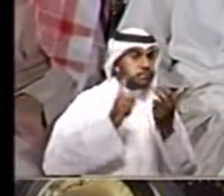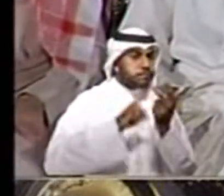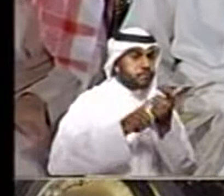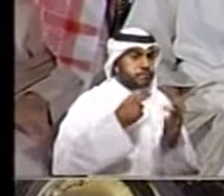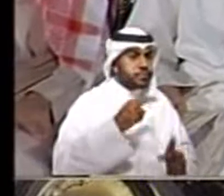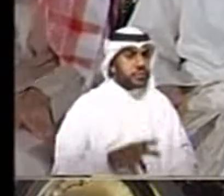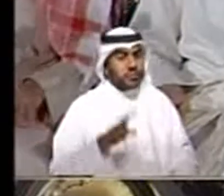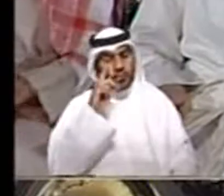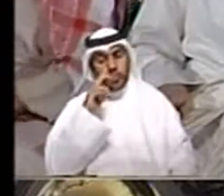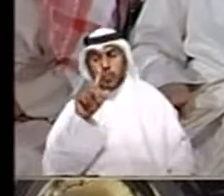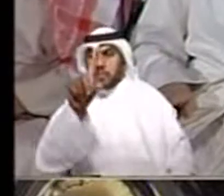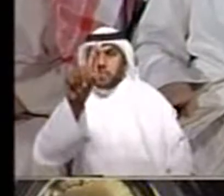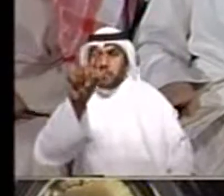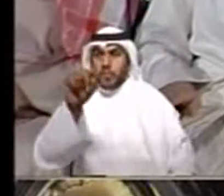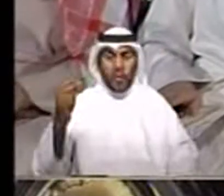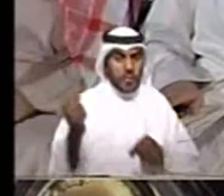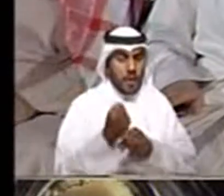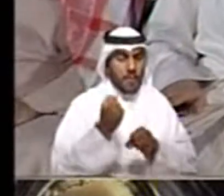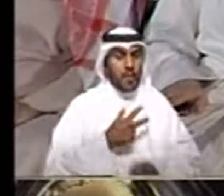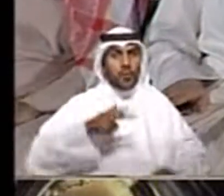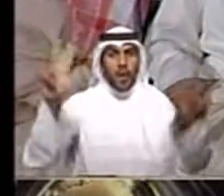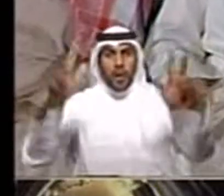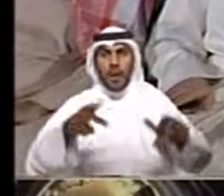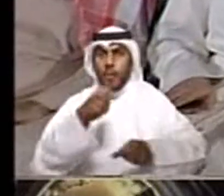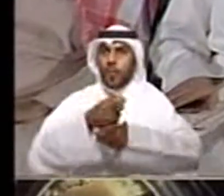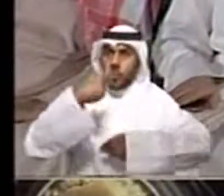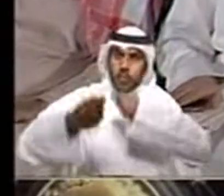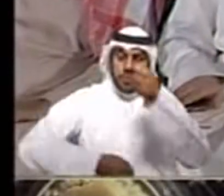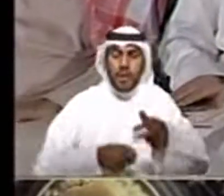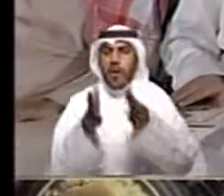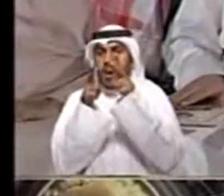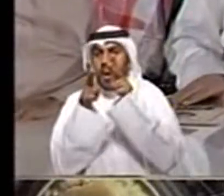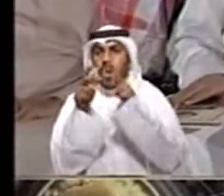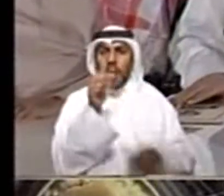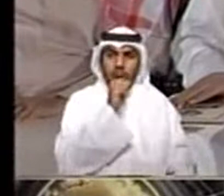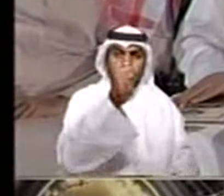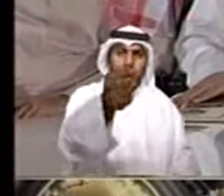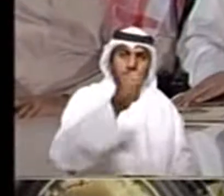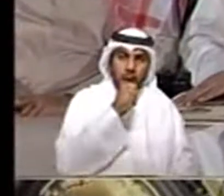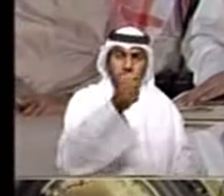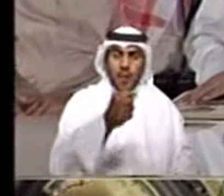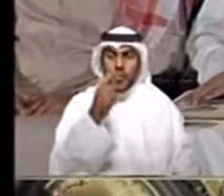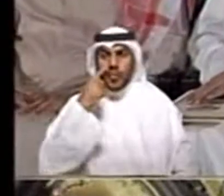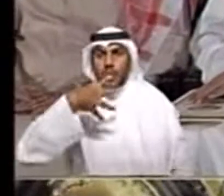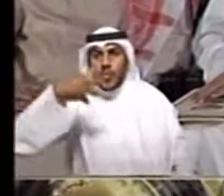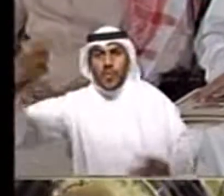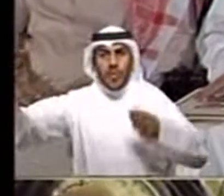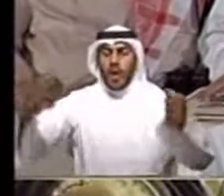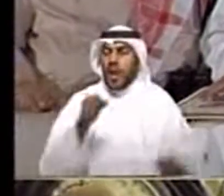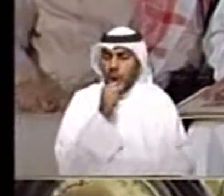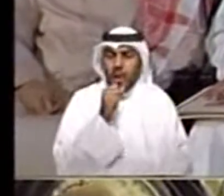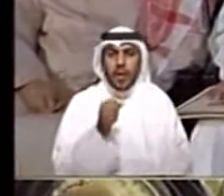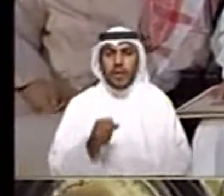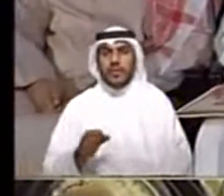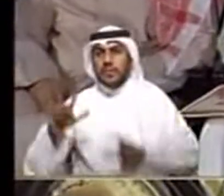إعلامية متفردة وكانت نموذجا للعمل الإعلامي بكل المهنية والاحترافية،